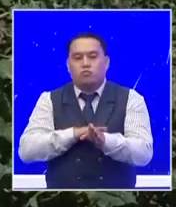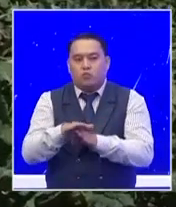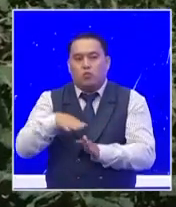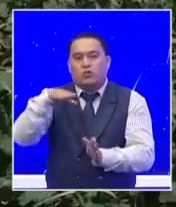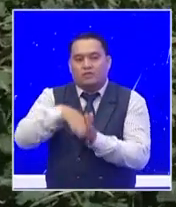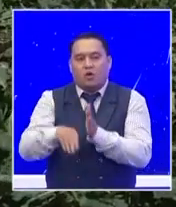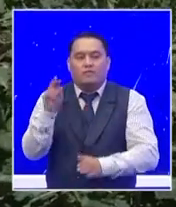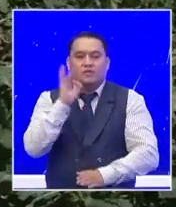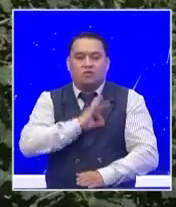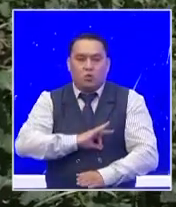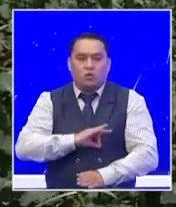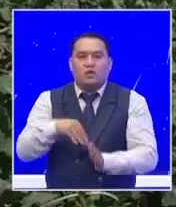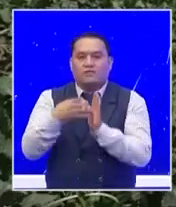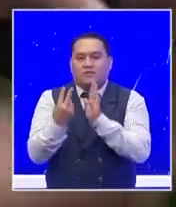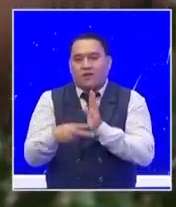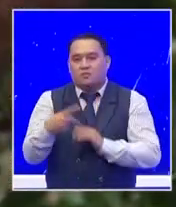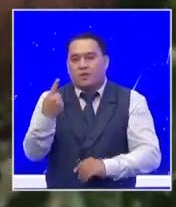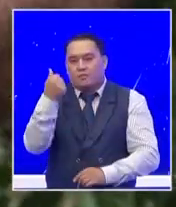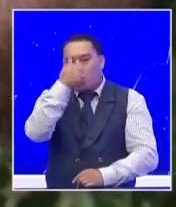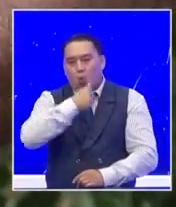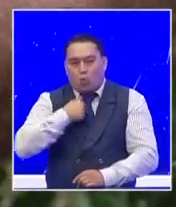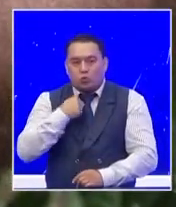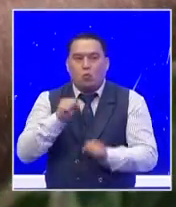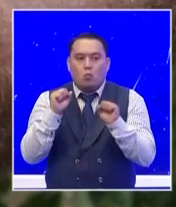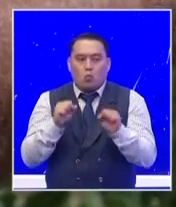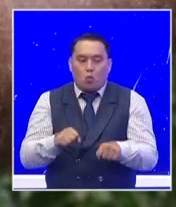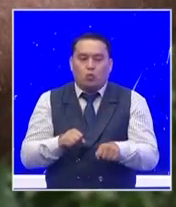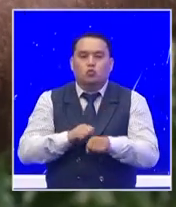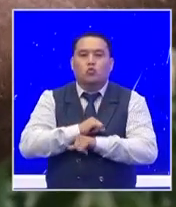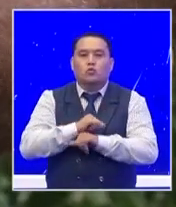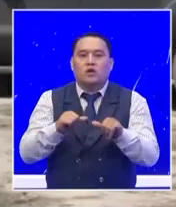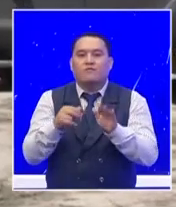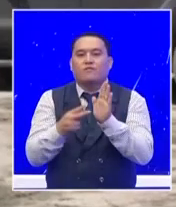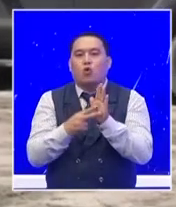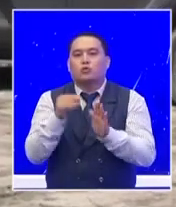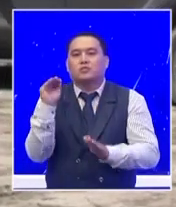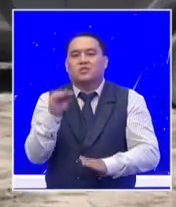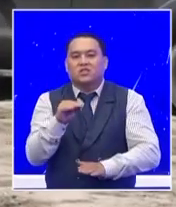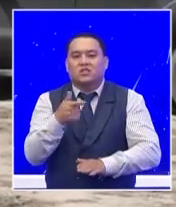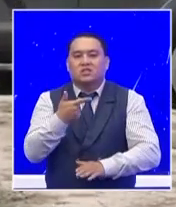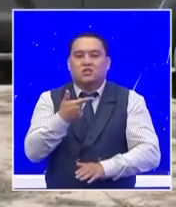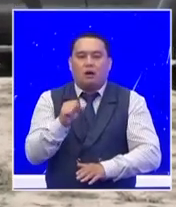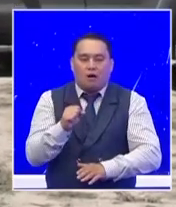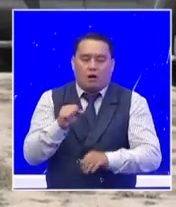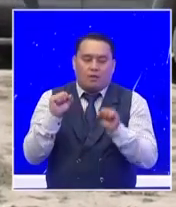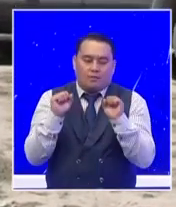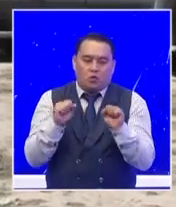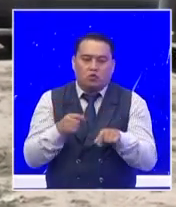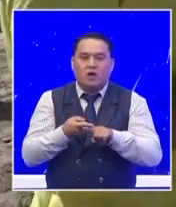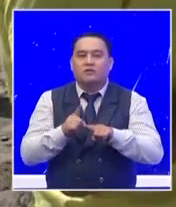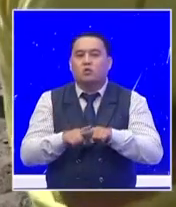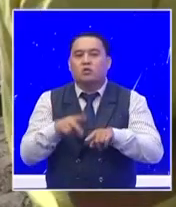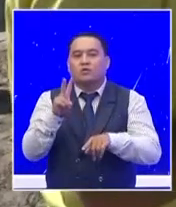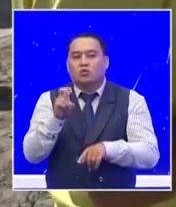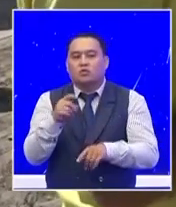введения в эксплуатацию плотины в 2021 году ее водами можно будет оросить до 8 тысяч сельскохозяйственных земель. На сегодняшний день около